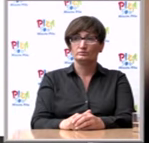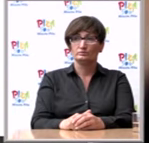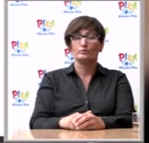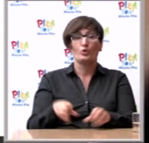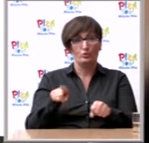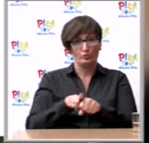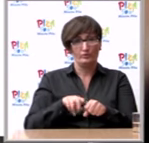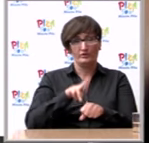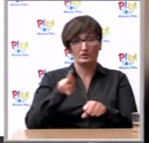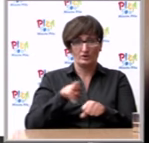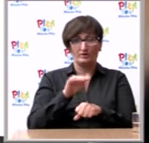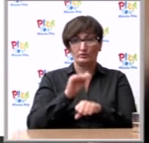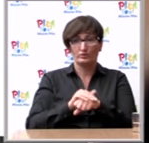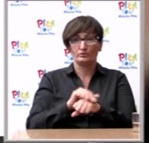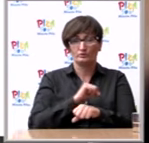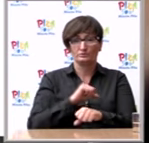Także i tym razem